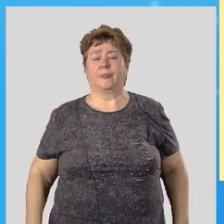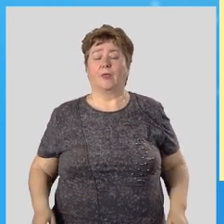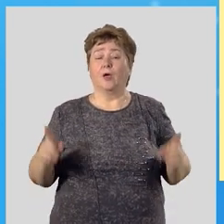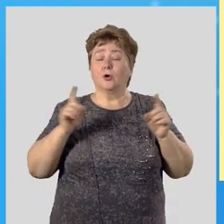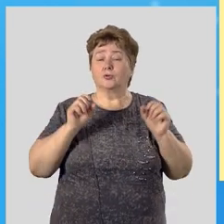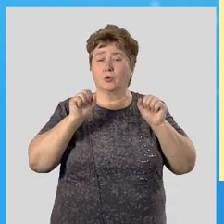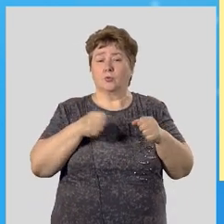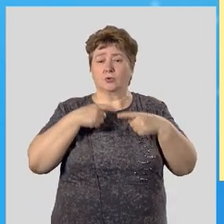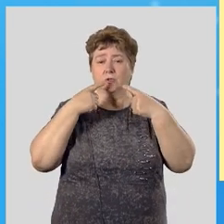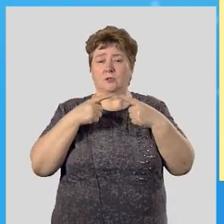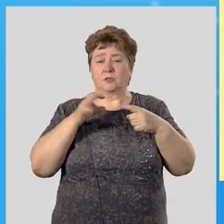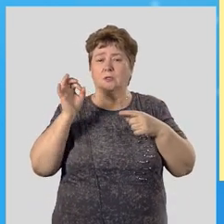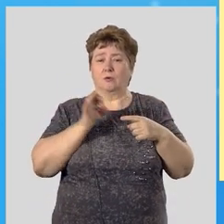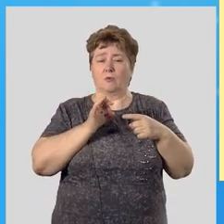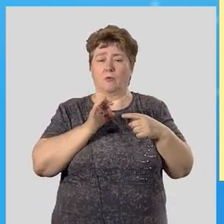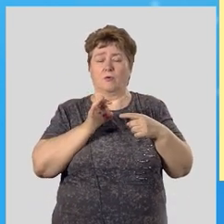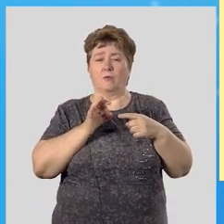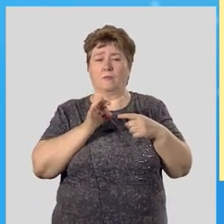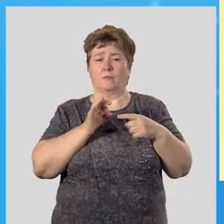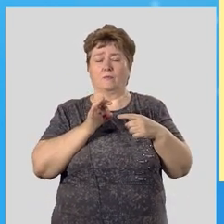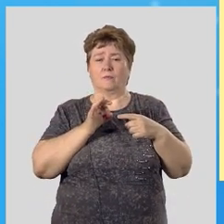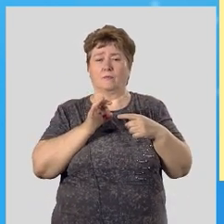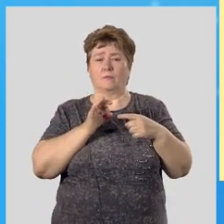Что можем сказать о